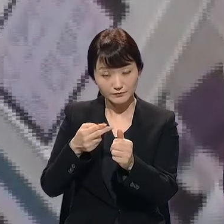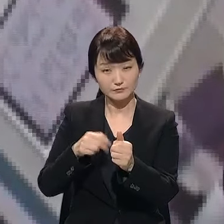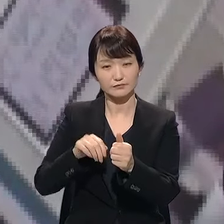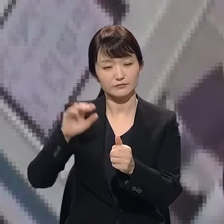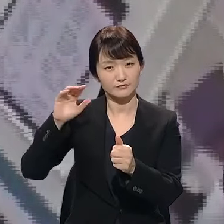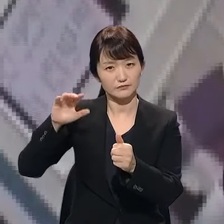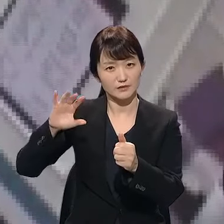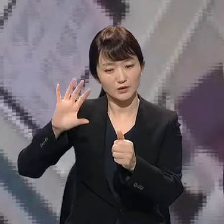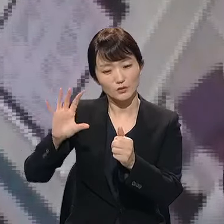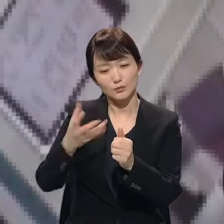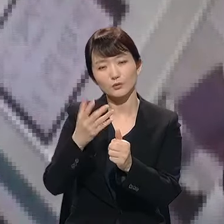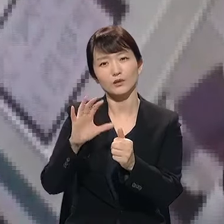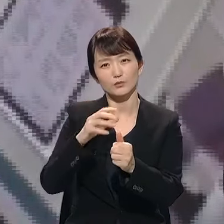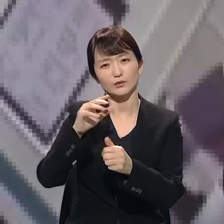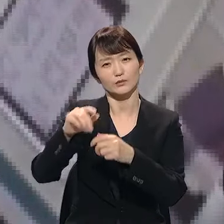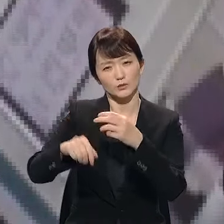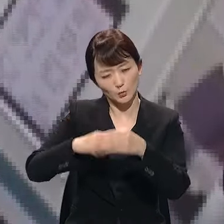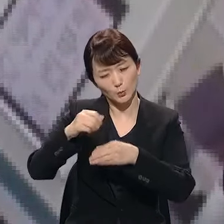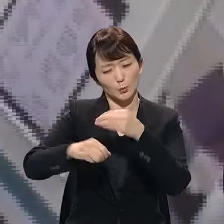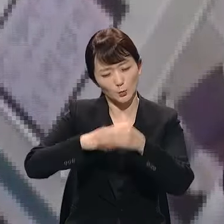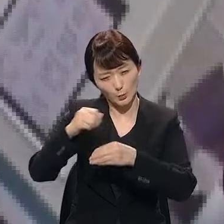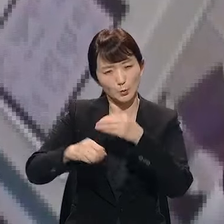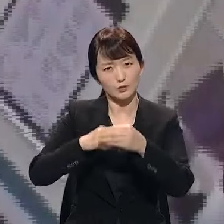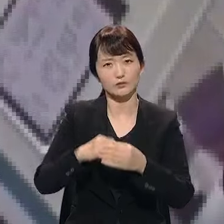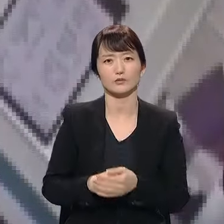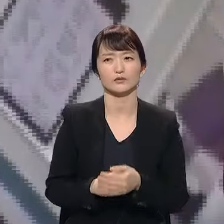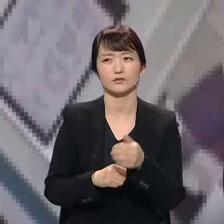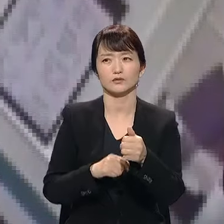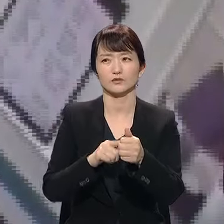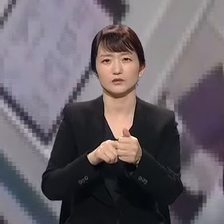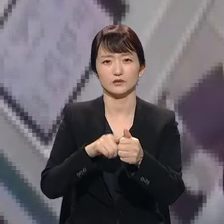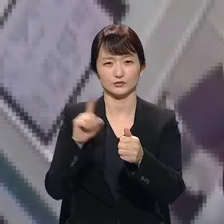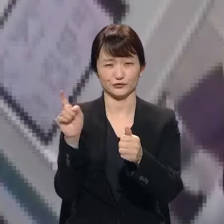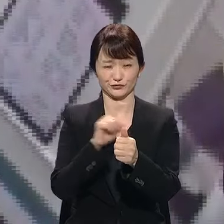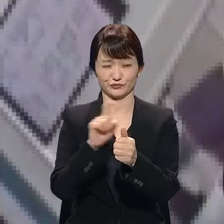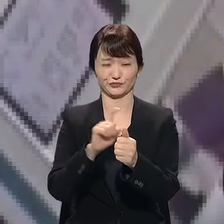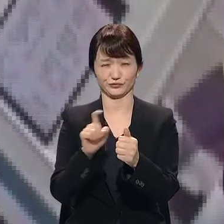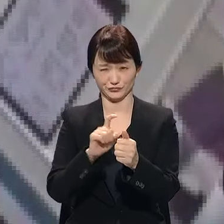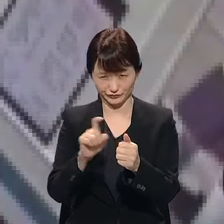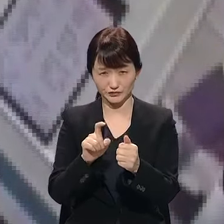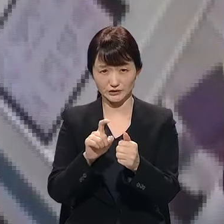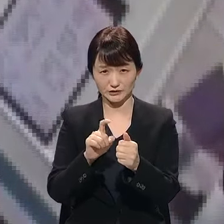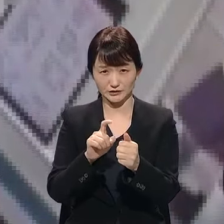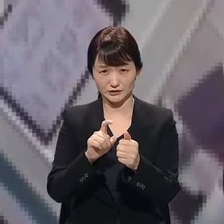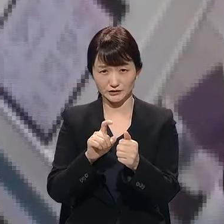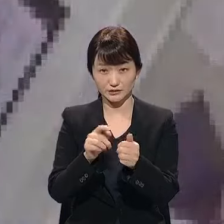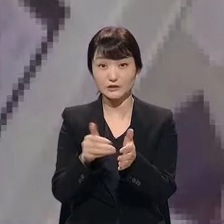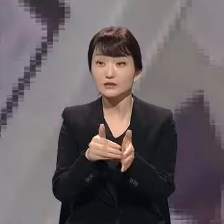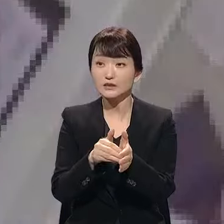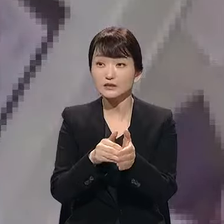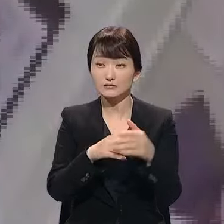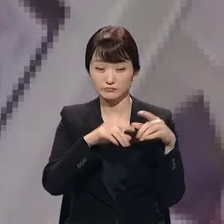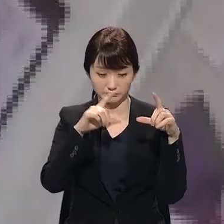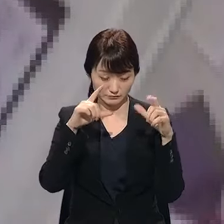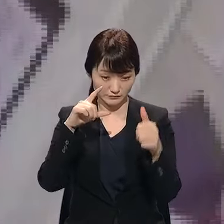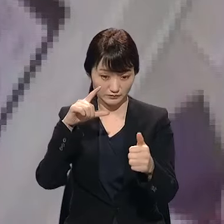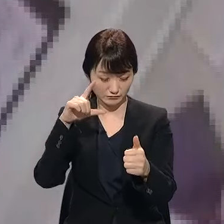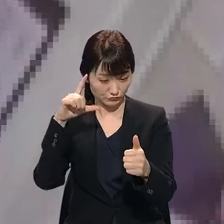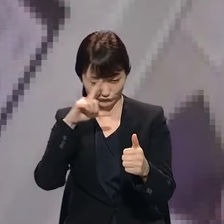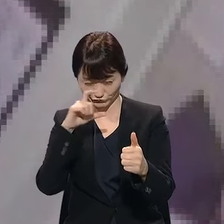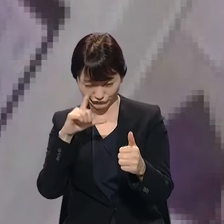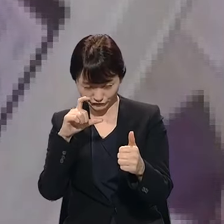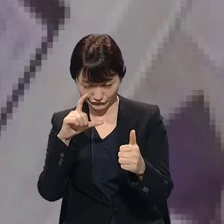드라이기로 곱게 또 다듬고 말이죠 그거 구두라고 저렇게 스프레이까지 칙 자 그리고 나서 찰칵찰칵